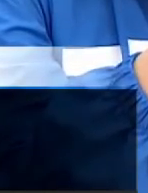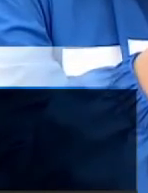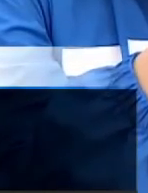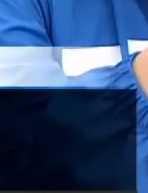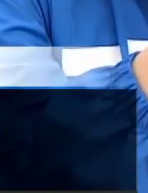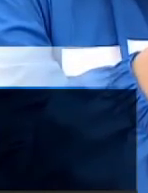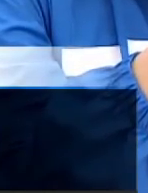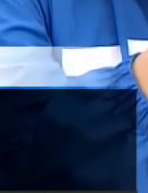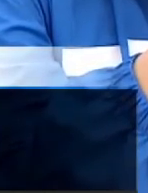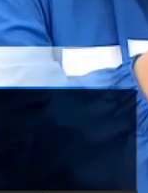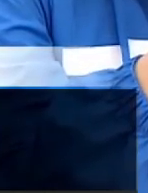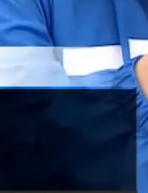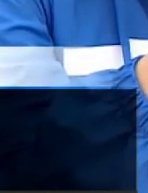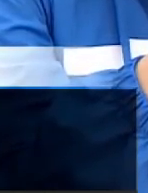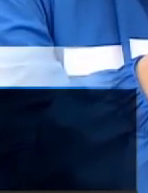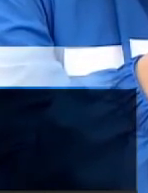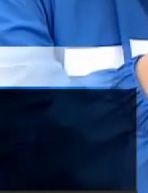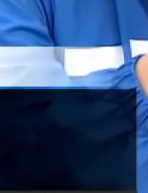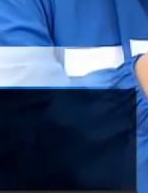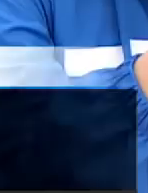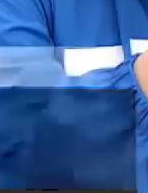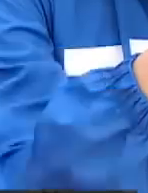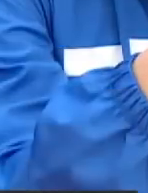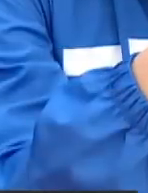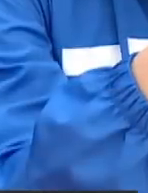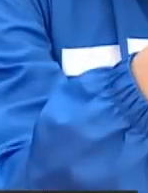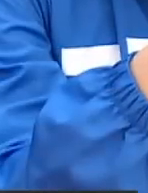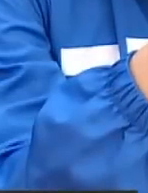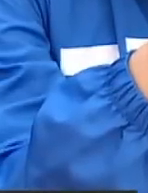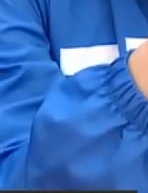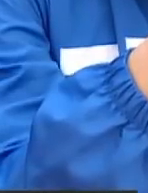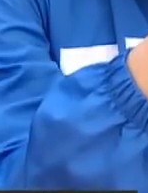수준에 불과한 그런 대책입니다.